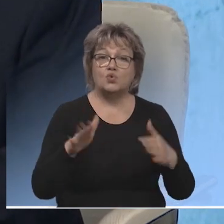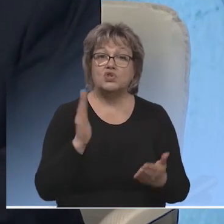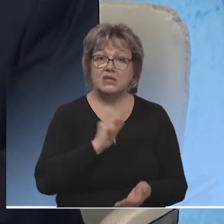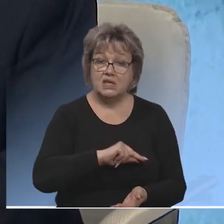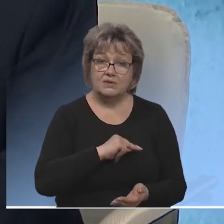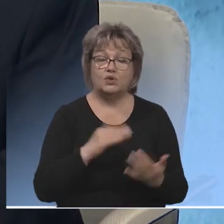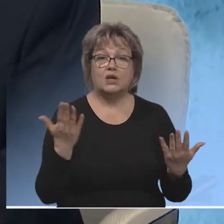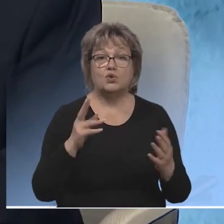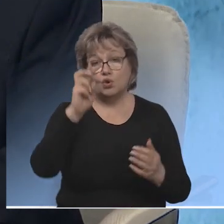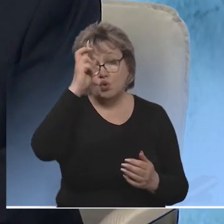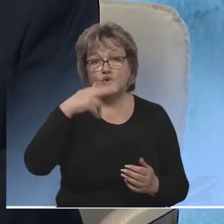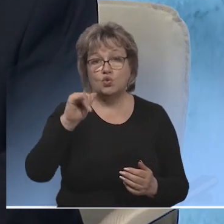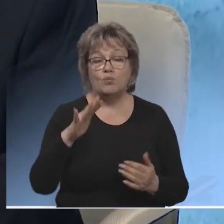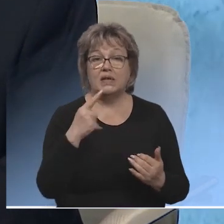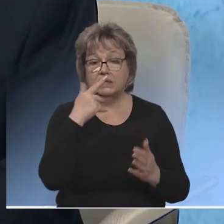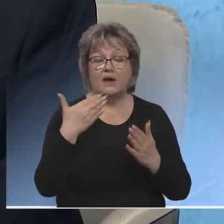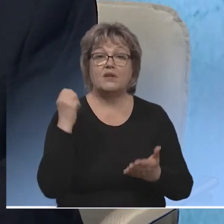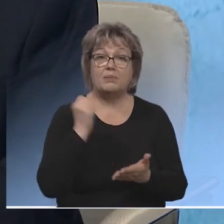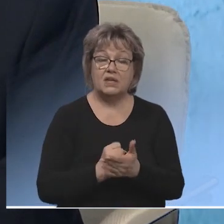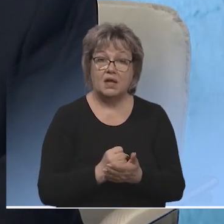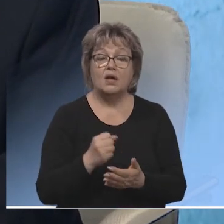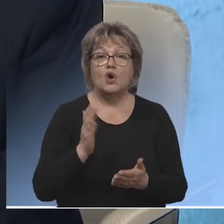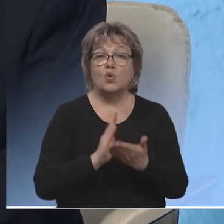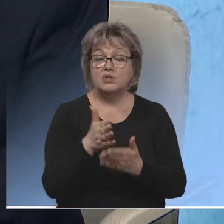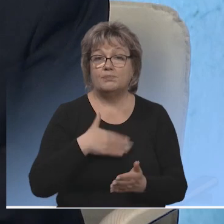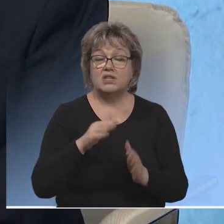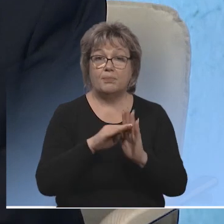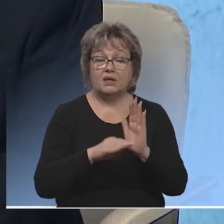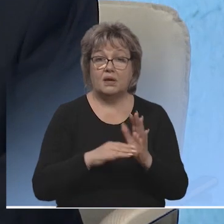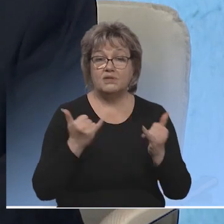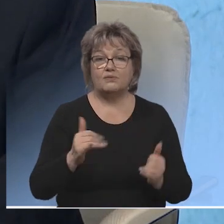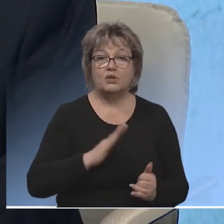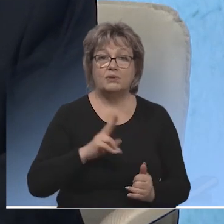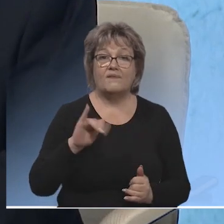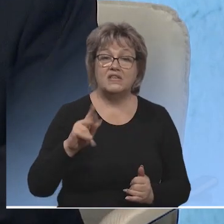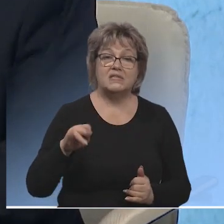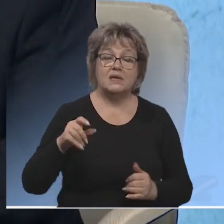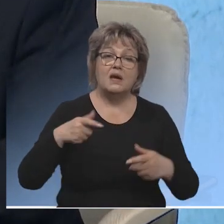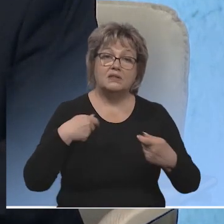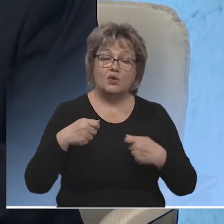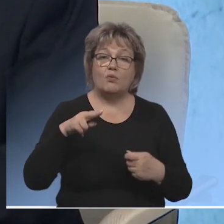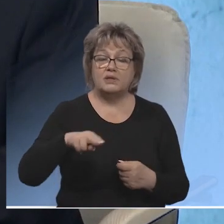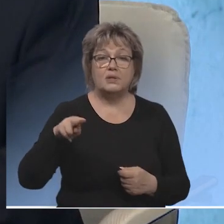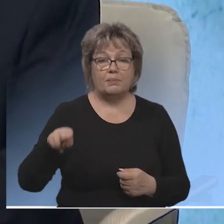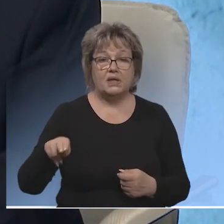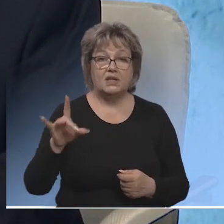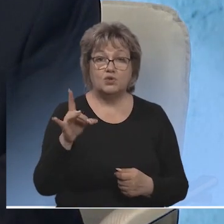уже действуют и которые Госдума недавно приняла. Гостем нашей программы сегодня стала вице-президент